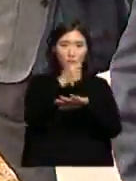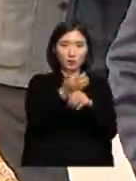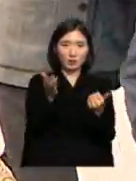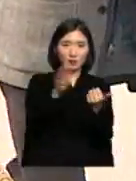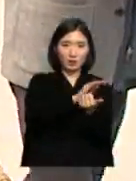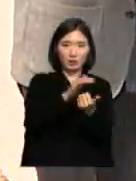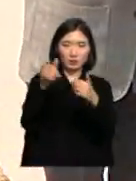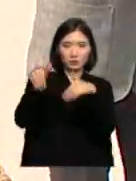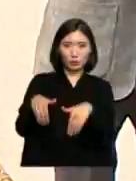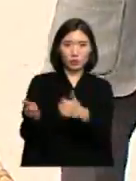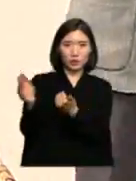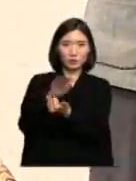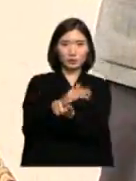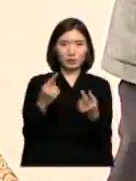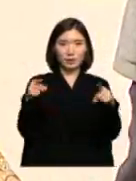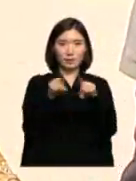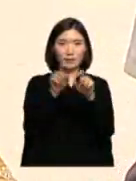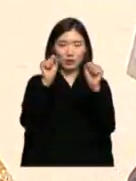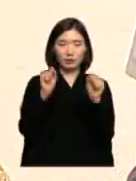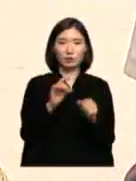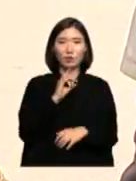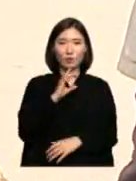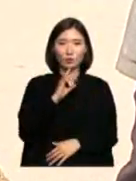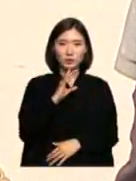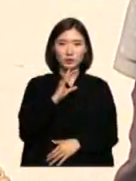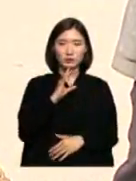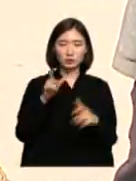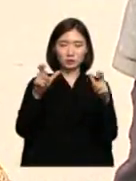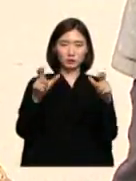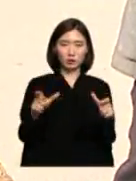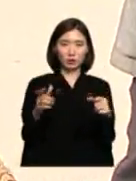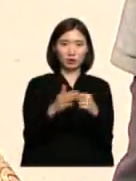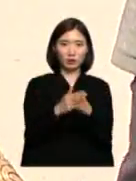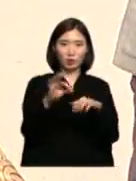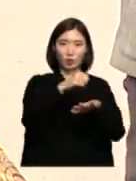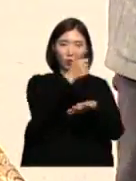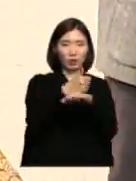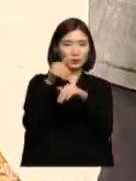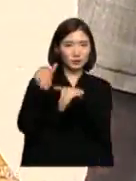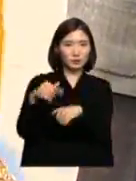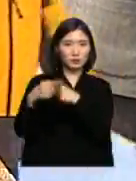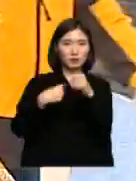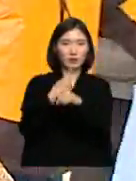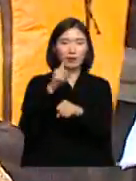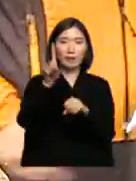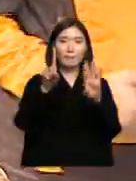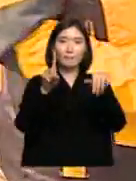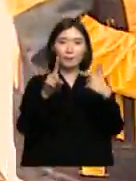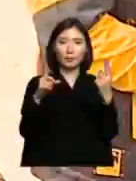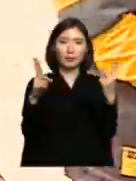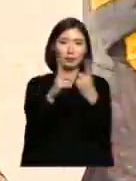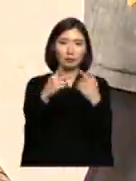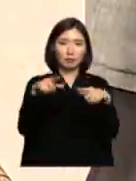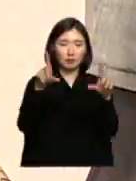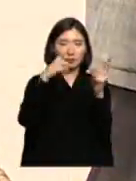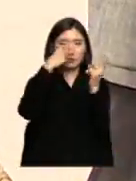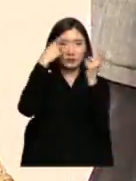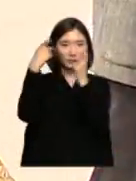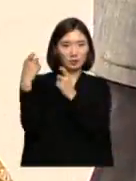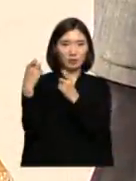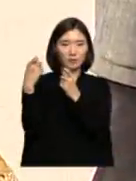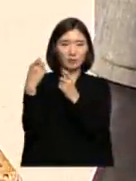신하의 능이 함께 있는 유일한 자치구여서 왕과 신하가 1년에 한 번씩 만나는 날을 기념하여